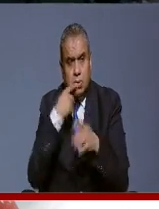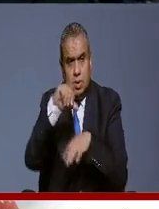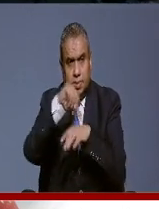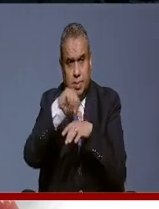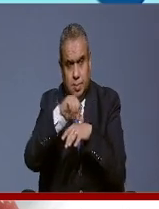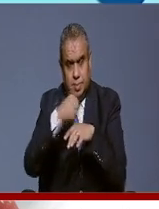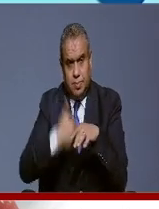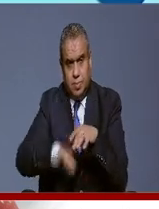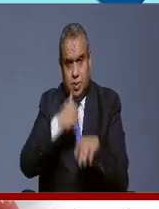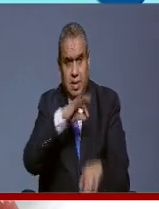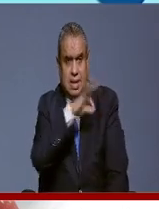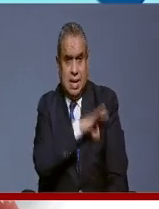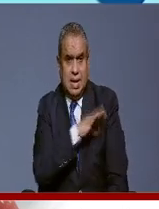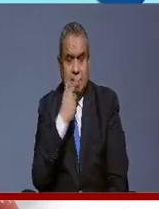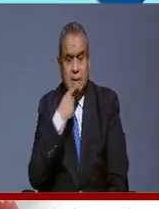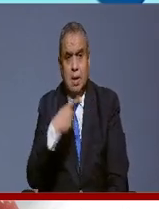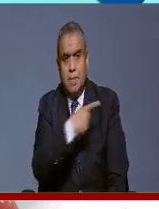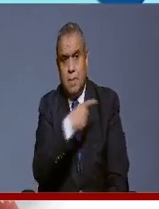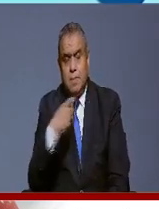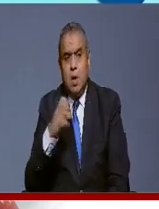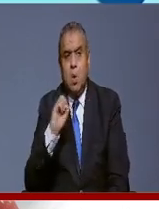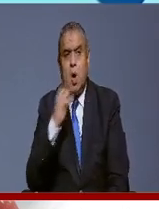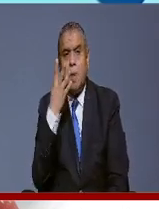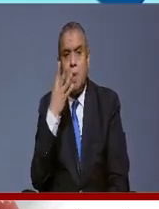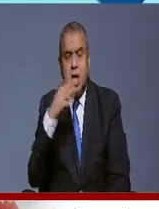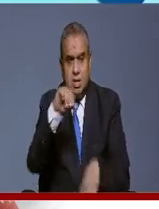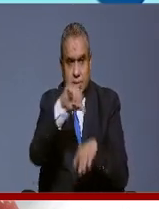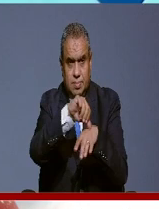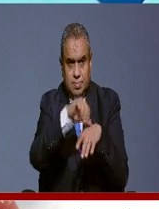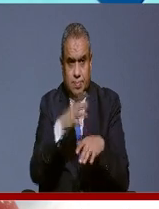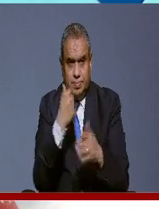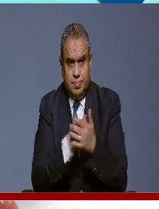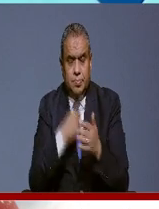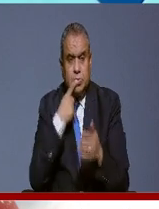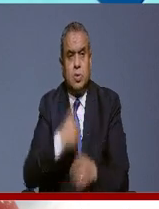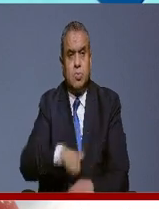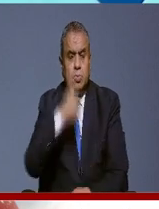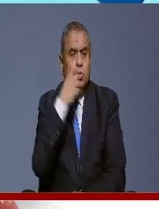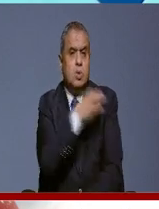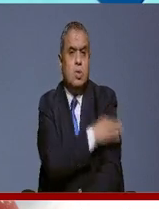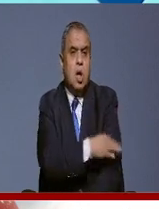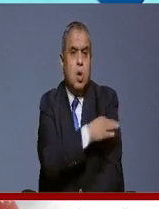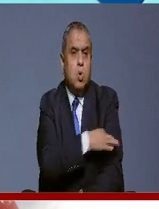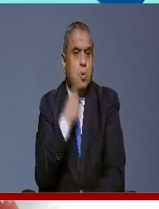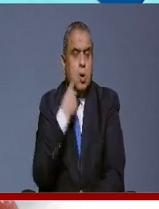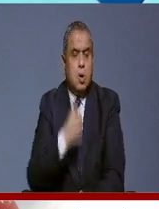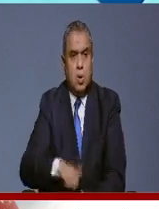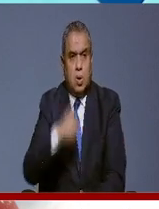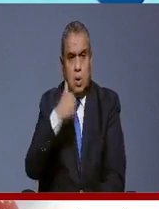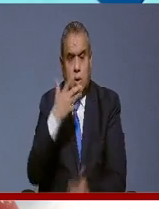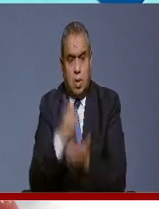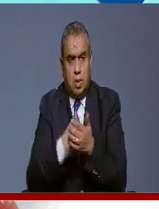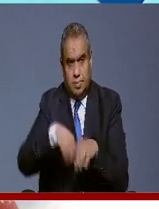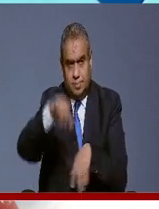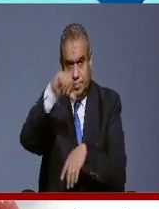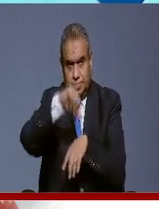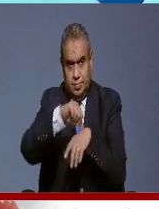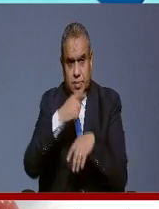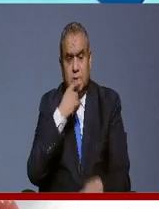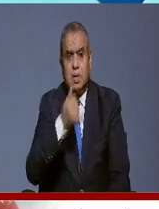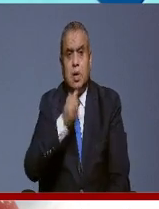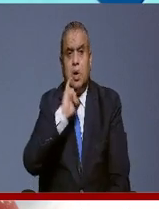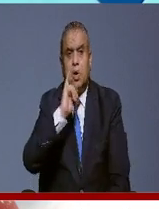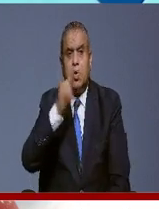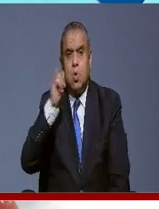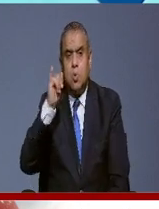الانتفاع 114 قطعة. احنا عملنا تجربة، خدنا منطقة 500 متر بس،